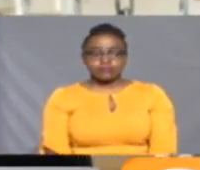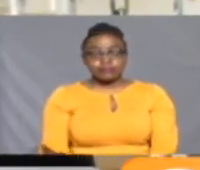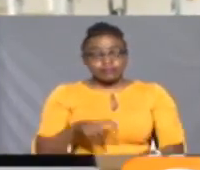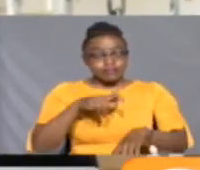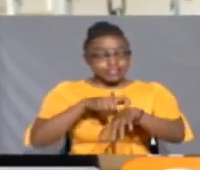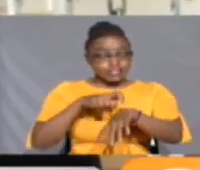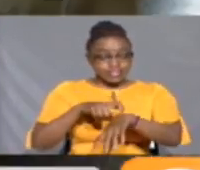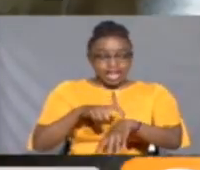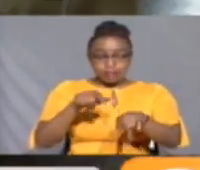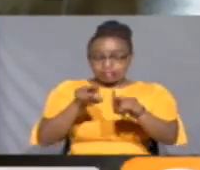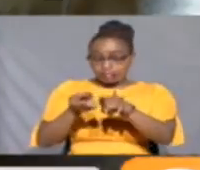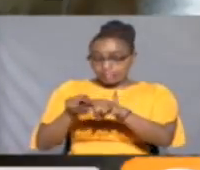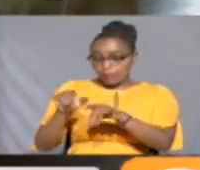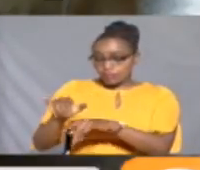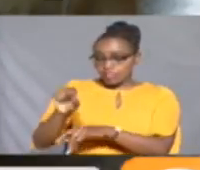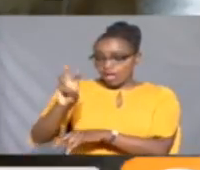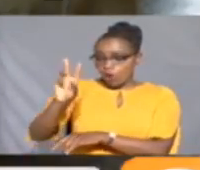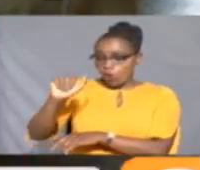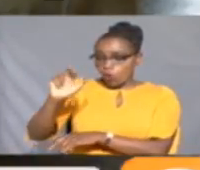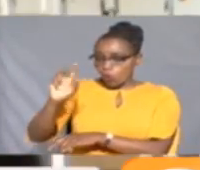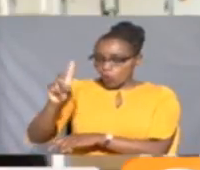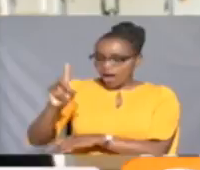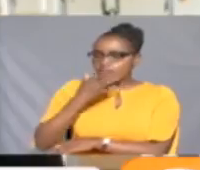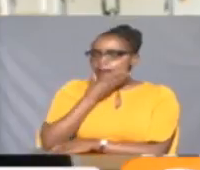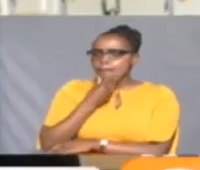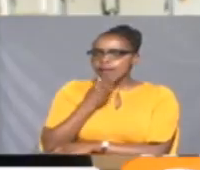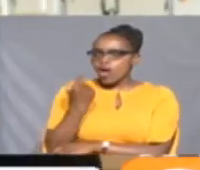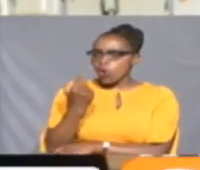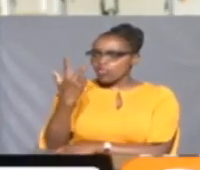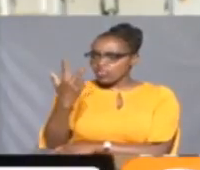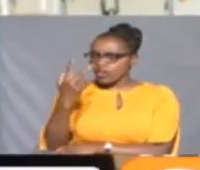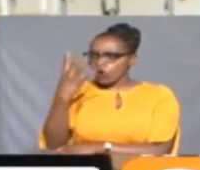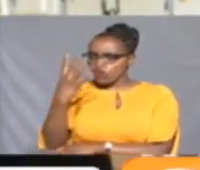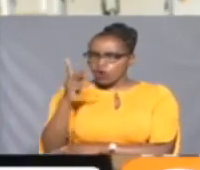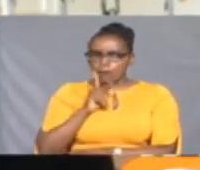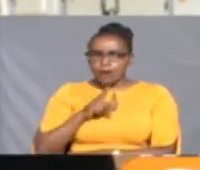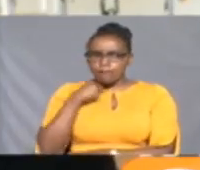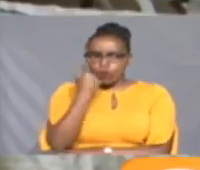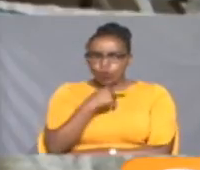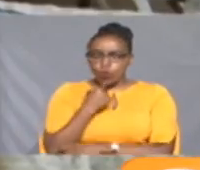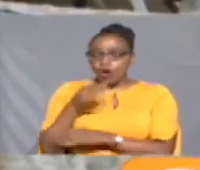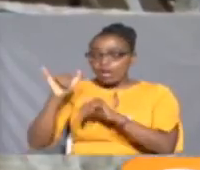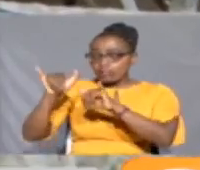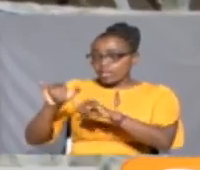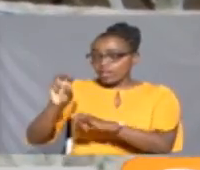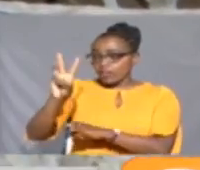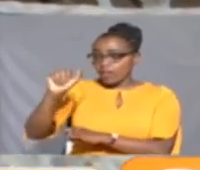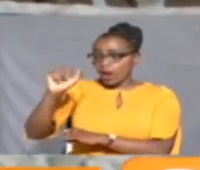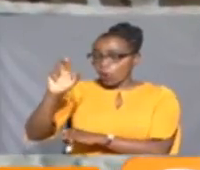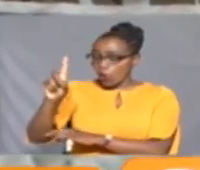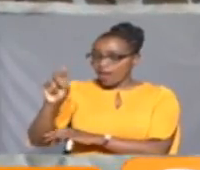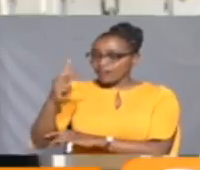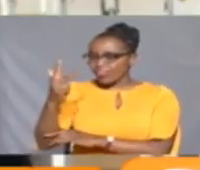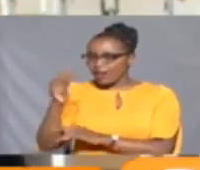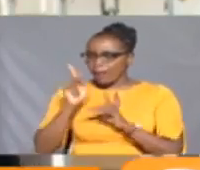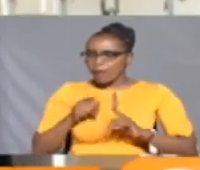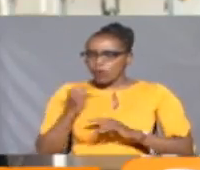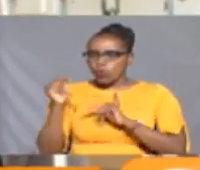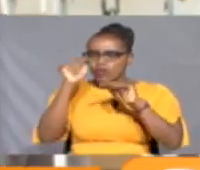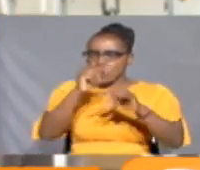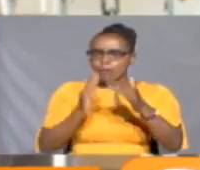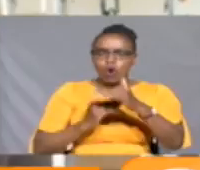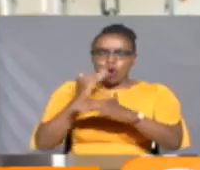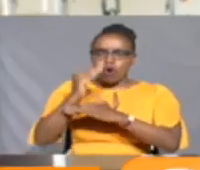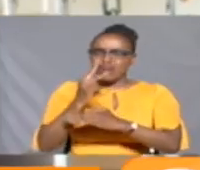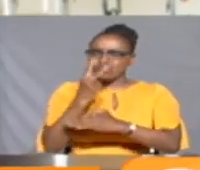Tukiwa katika ward ya wanaume, unakuta ni watu watatu wane wako katika ward. Na hawa watu watatu ni watu walikuja hapa zaidi ya